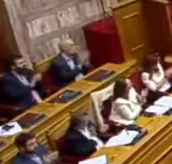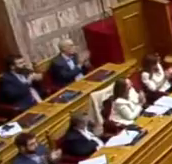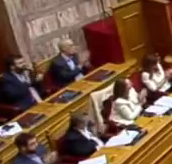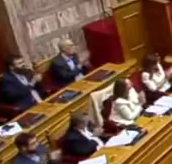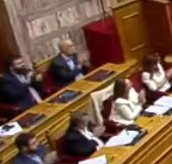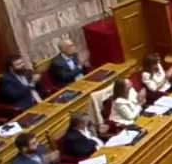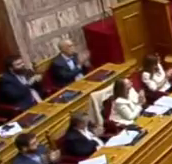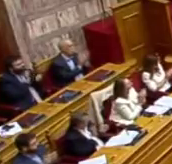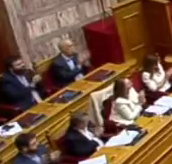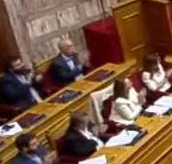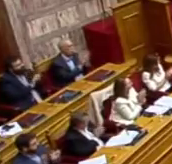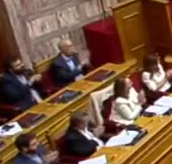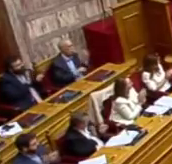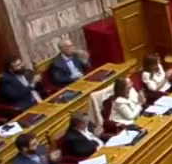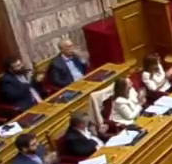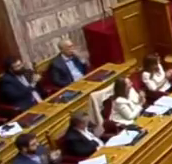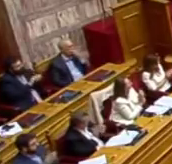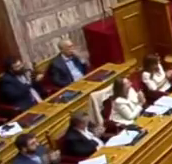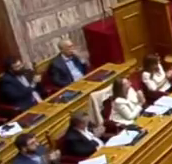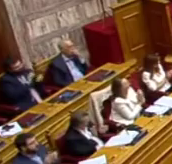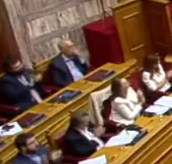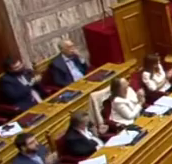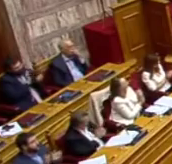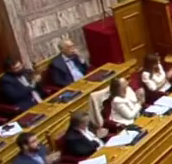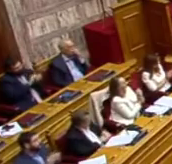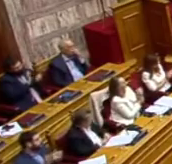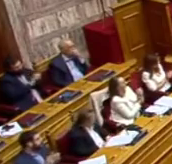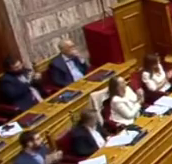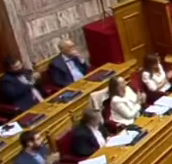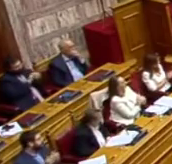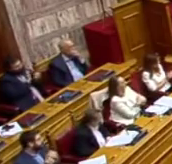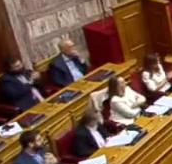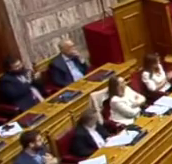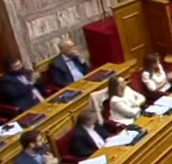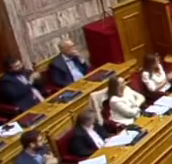Ωραία. Ευχαριστώ.